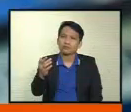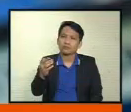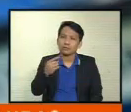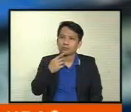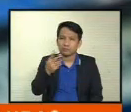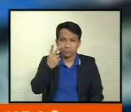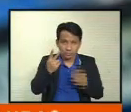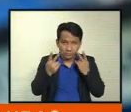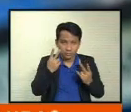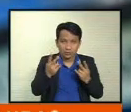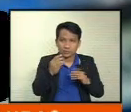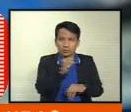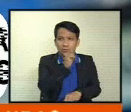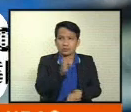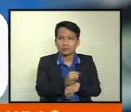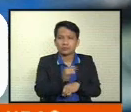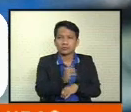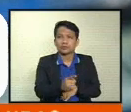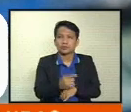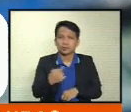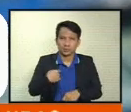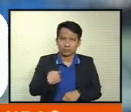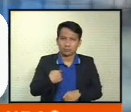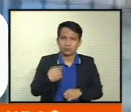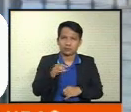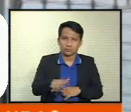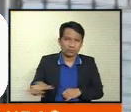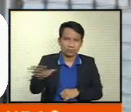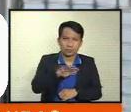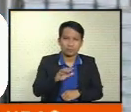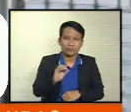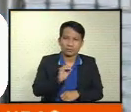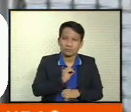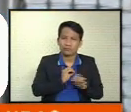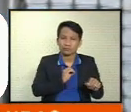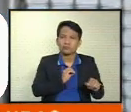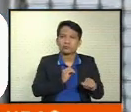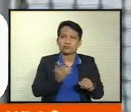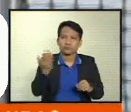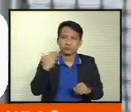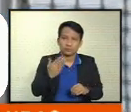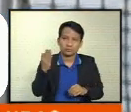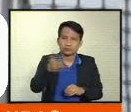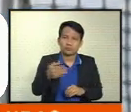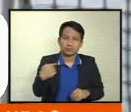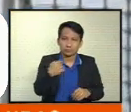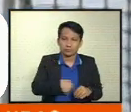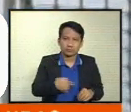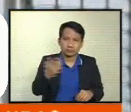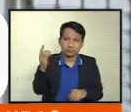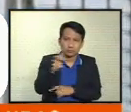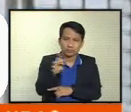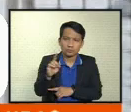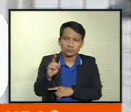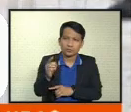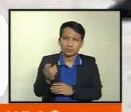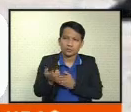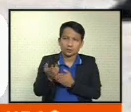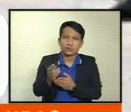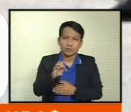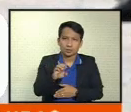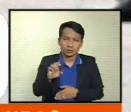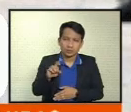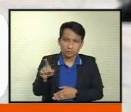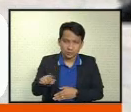pagbisita ni Widodo sa isla, muli niyang giniit ang soberenya sa buong rehiyon. Noong Disyembre, pumasok ang Chinese Coast Guard at fishing boat sa